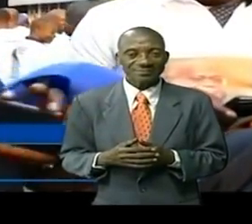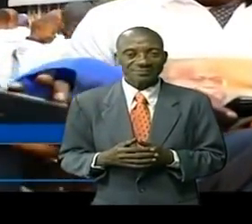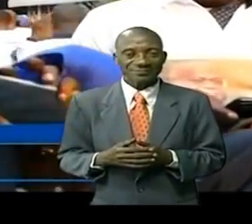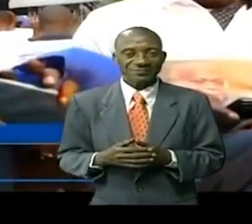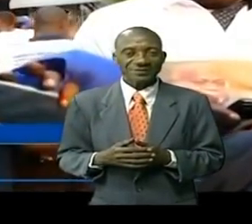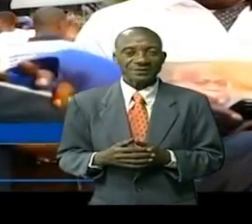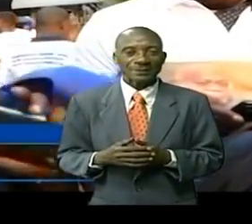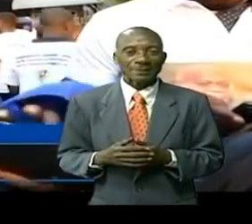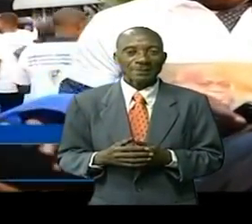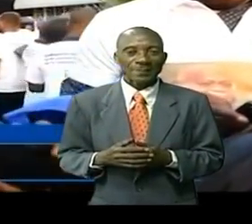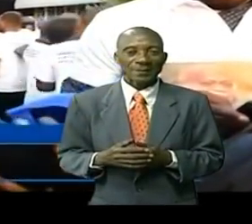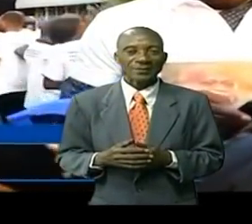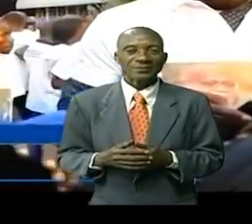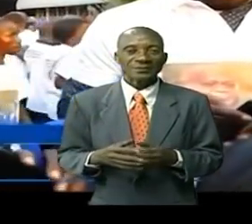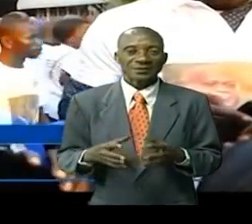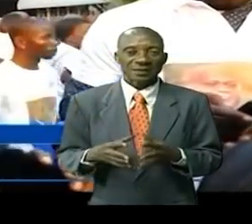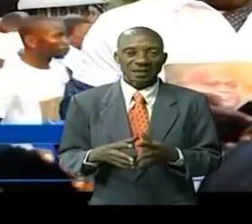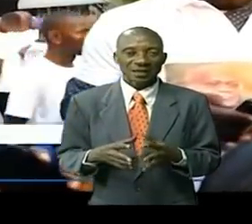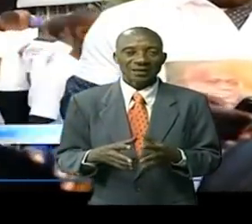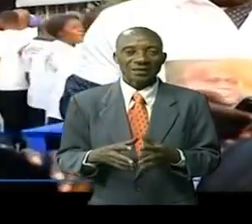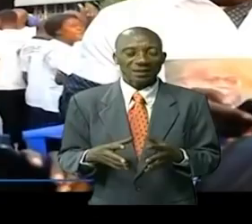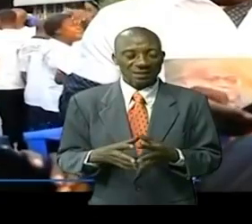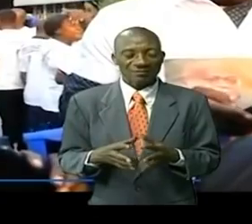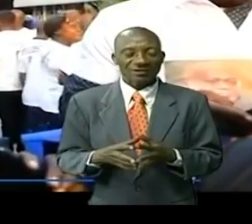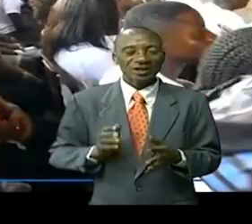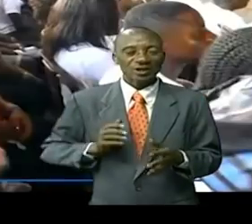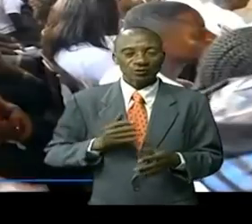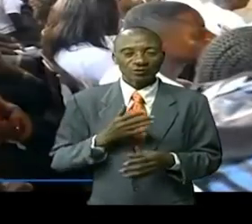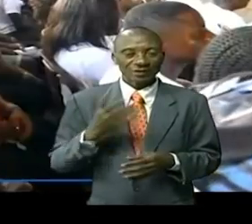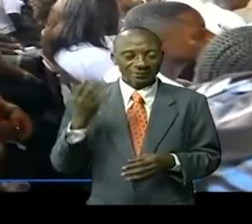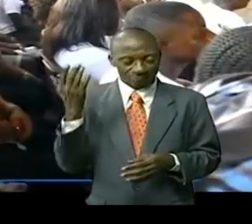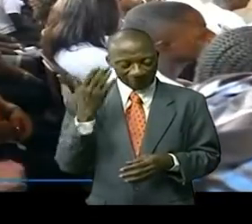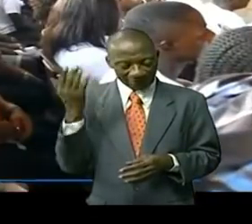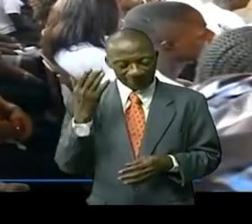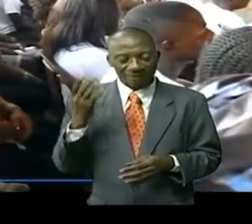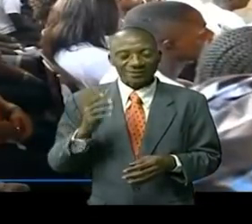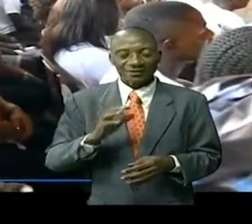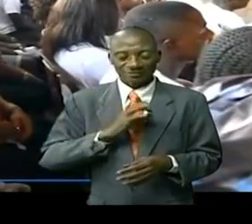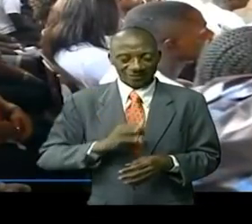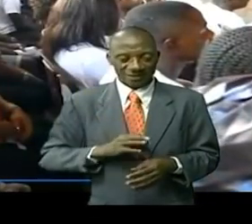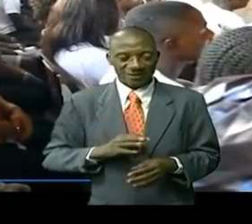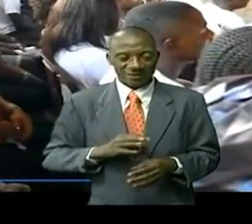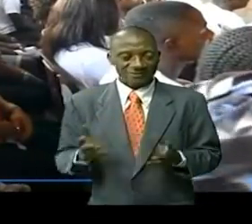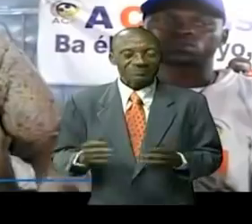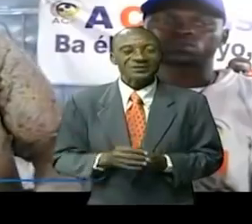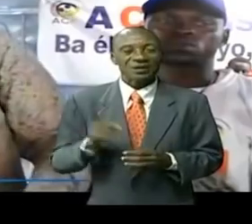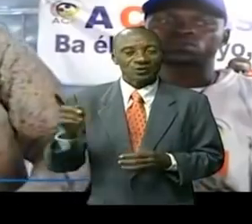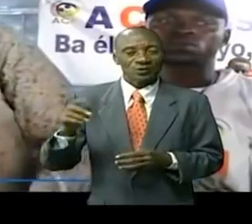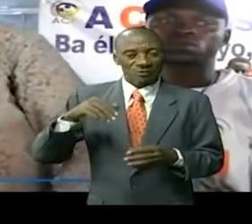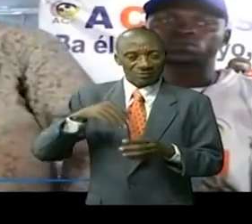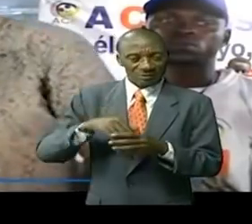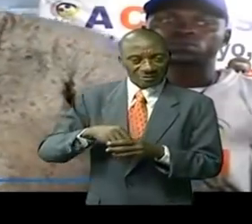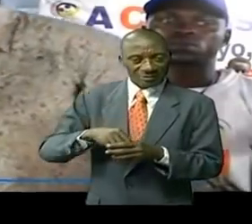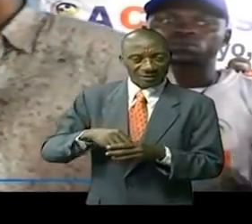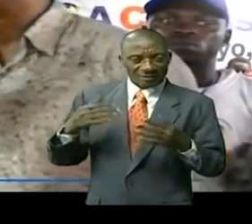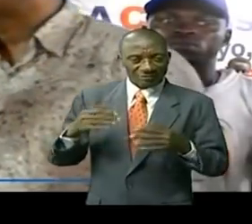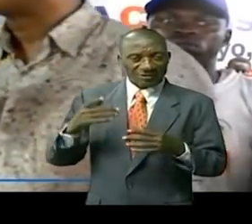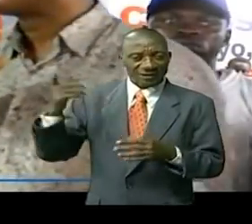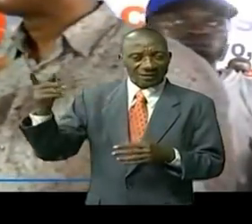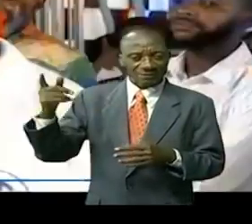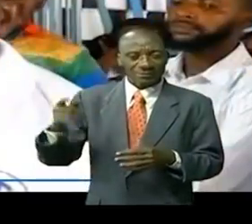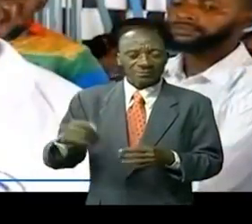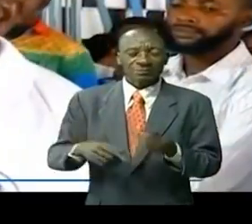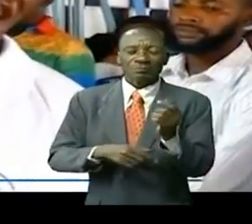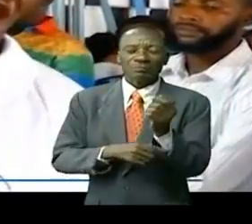avec notre frère comme gouverneur de la ville de Kinshasa. Cette manifestation a connu la participation de plusieurs notabilités de la province